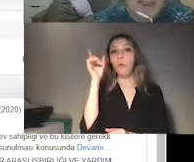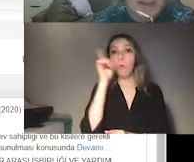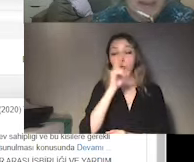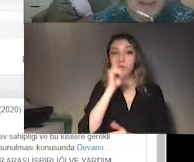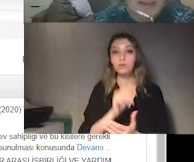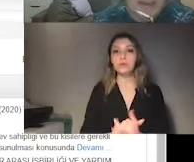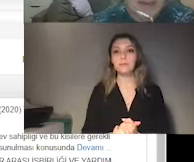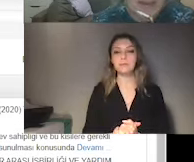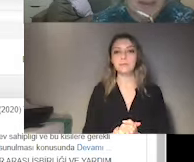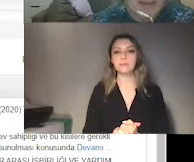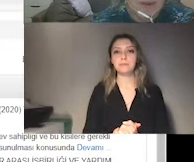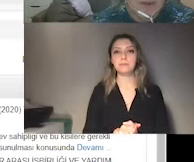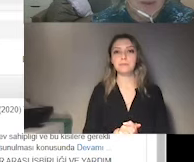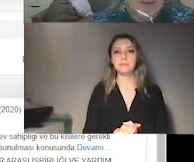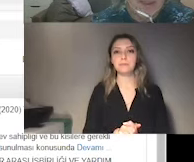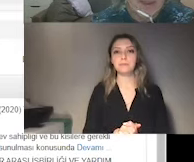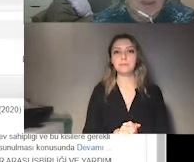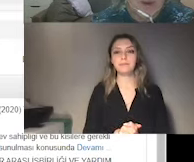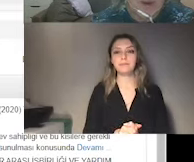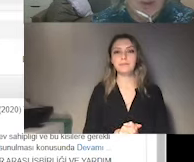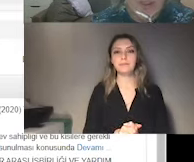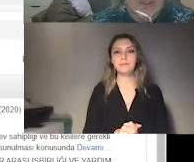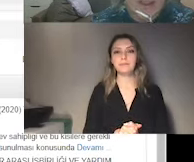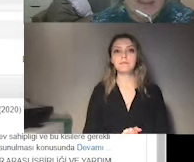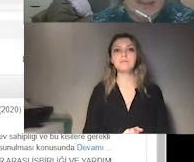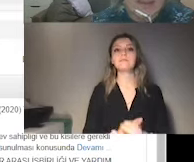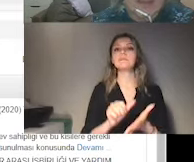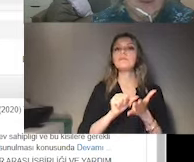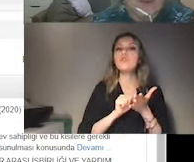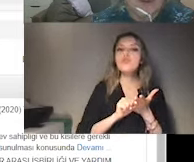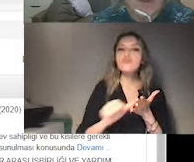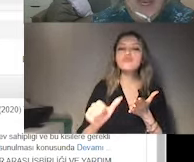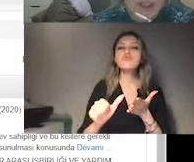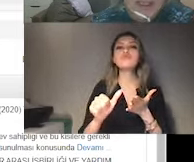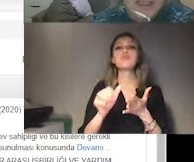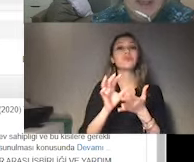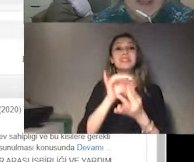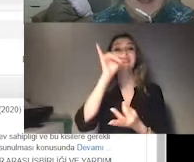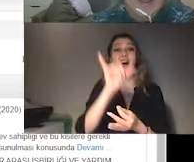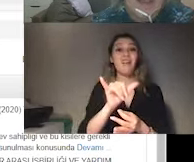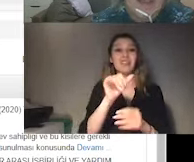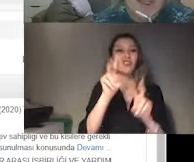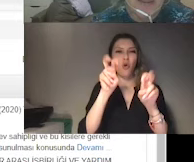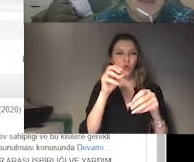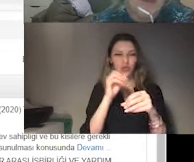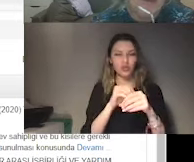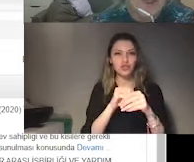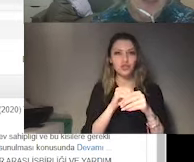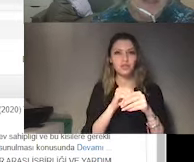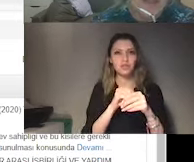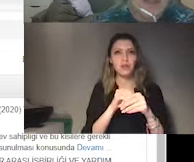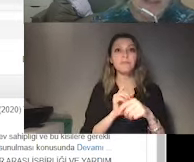bütün konuştuğumuz, insan hakları alanında konuştuğumuz her şey de aynı zamanda